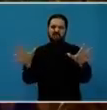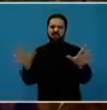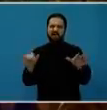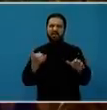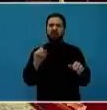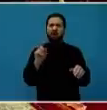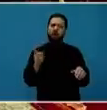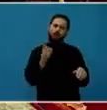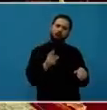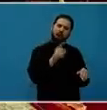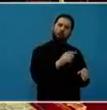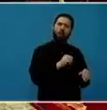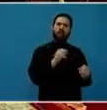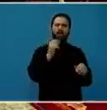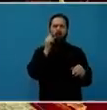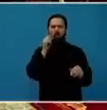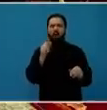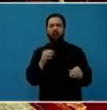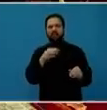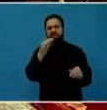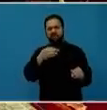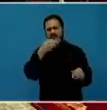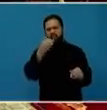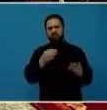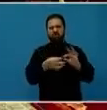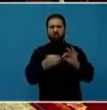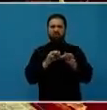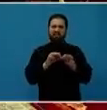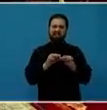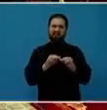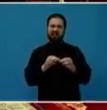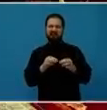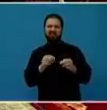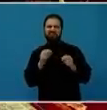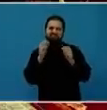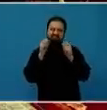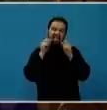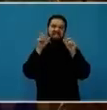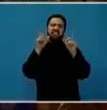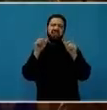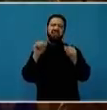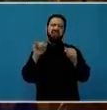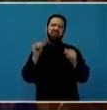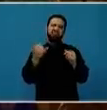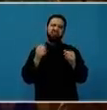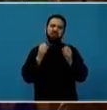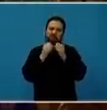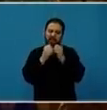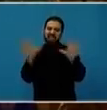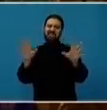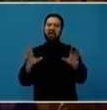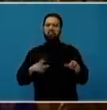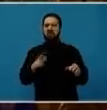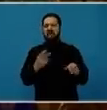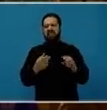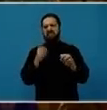uneori oamenii formulează anumite blesteme în glumă sau blestemul devine chiar un automatism în